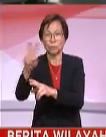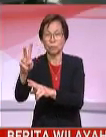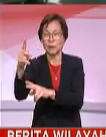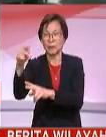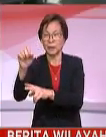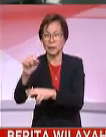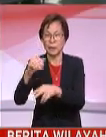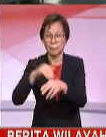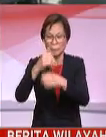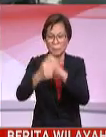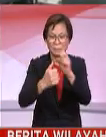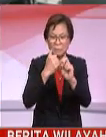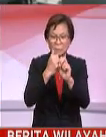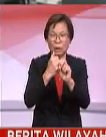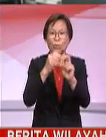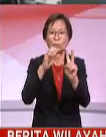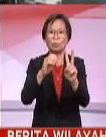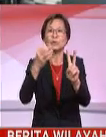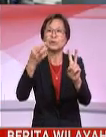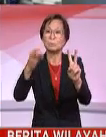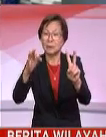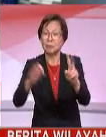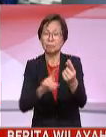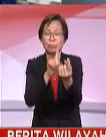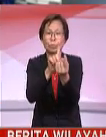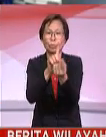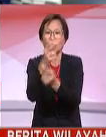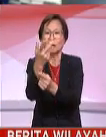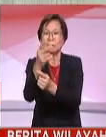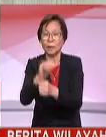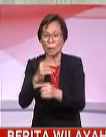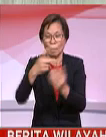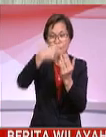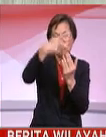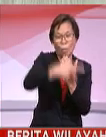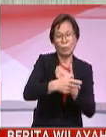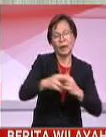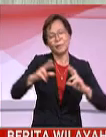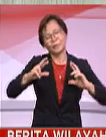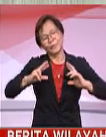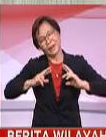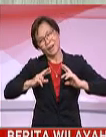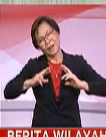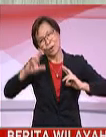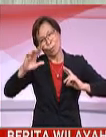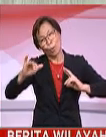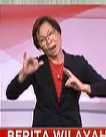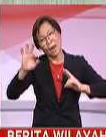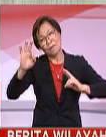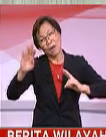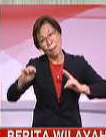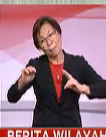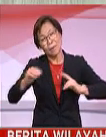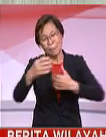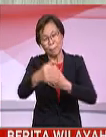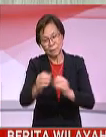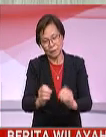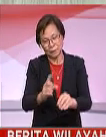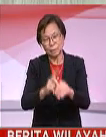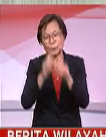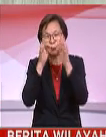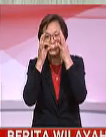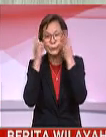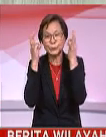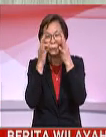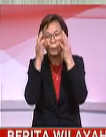21,342 kes tahun sebelumnya. Ditemui RTM dalam program Santai bersama YFM di pejabat beliau di